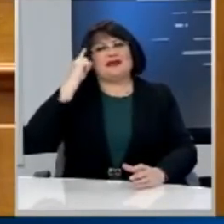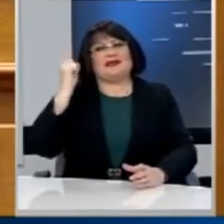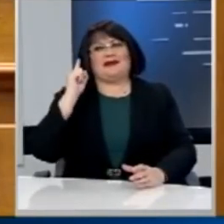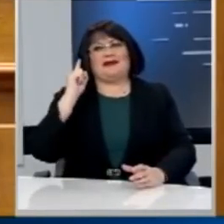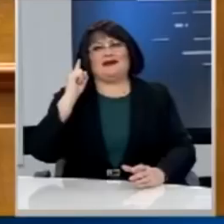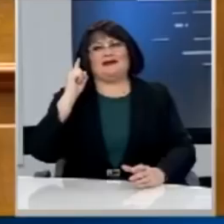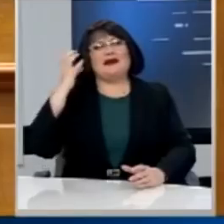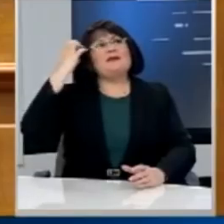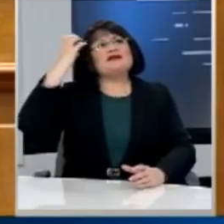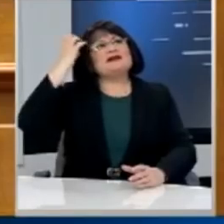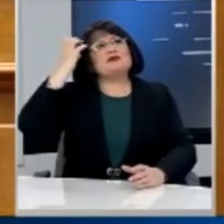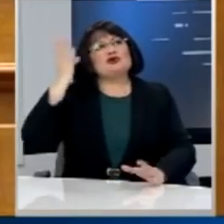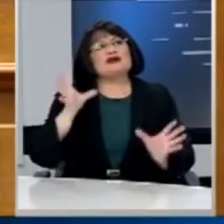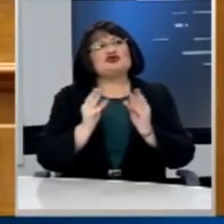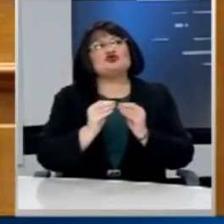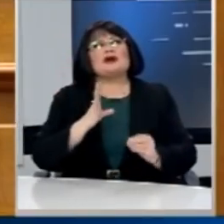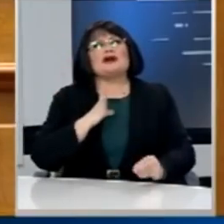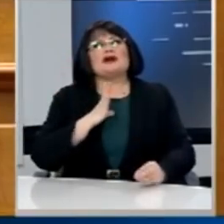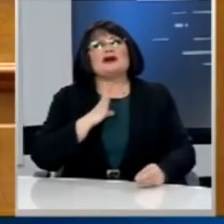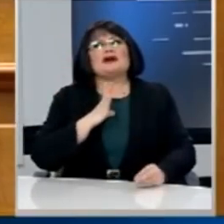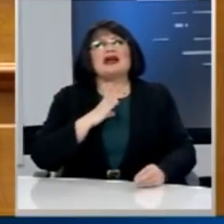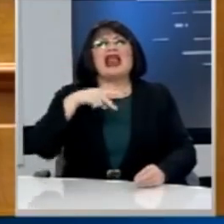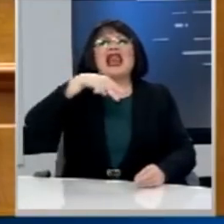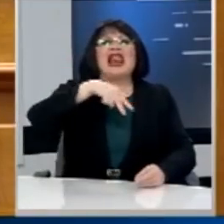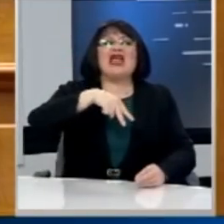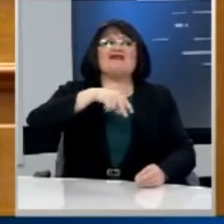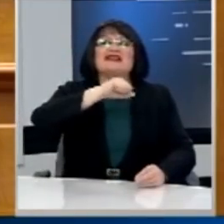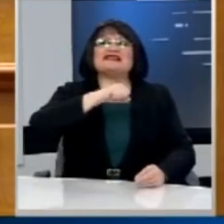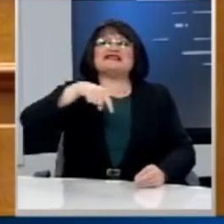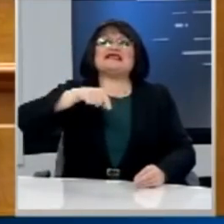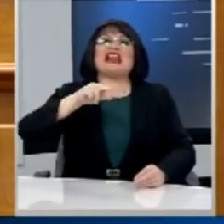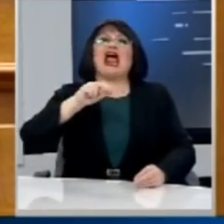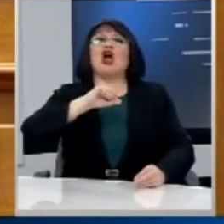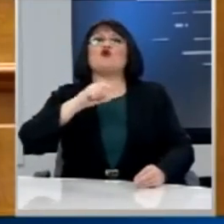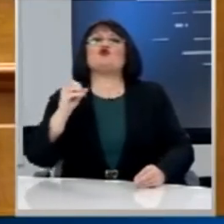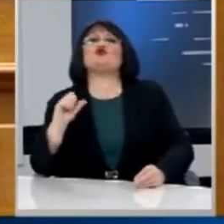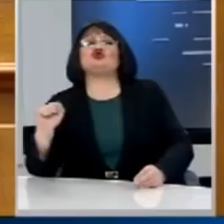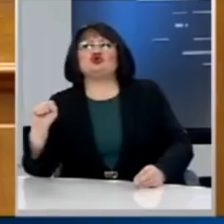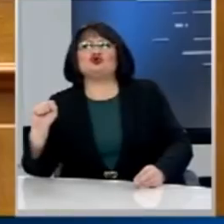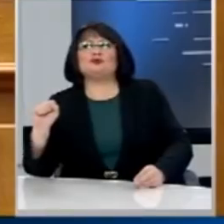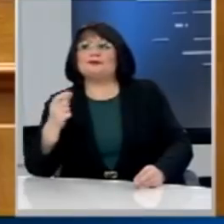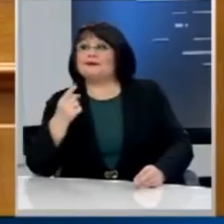Ο ανθρωπολόγος Κλοντ Λέβι Στράους έγραφε ότι για να φτάσουμε...